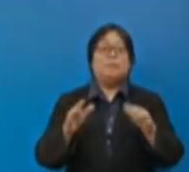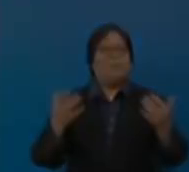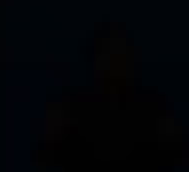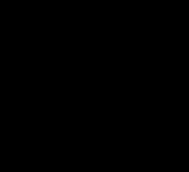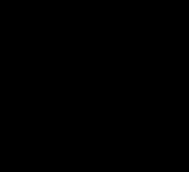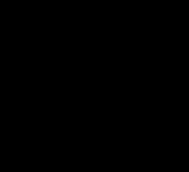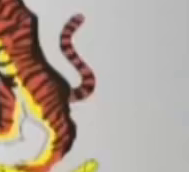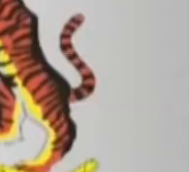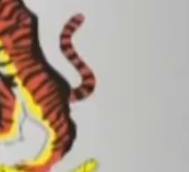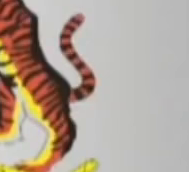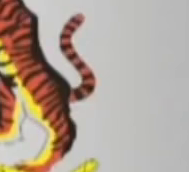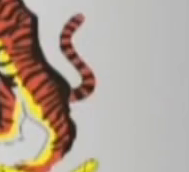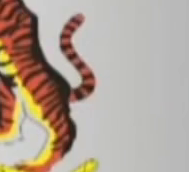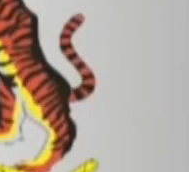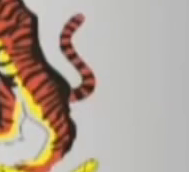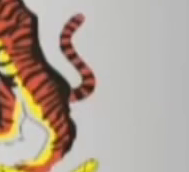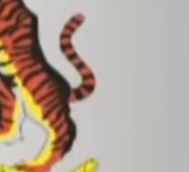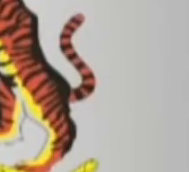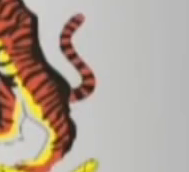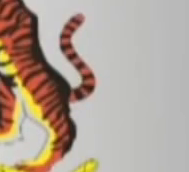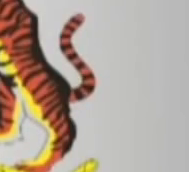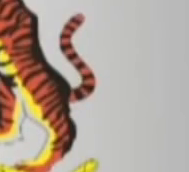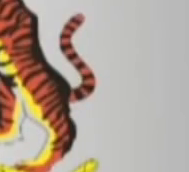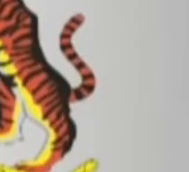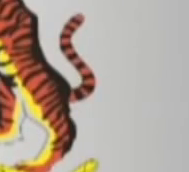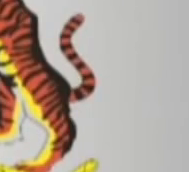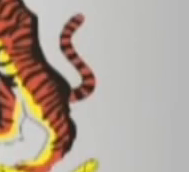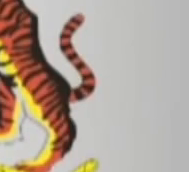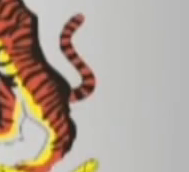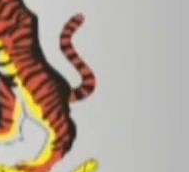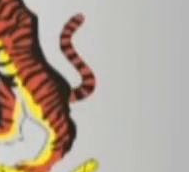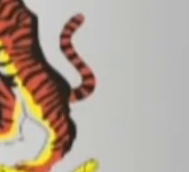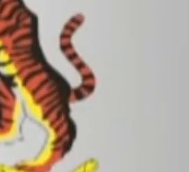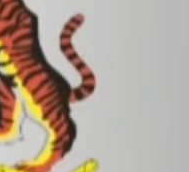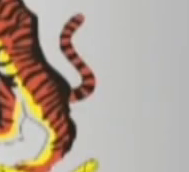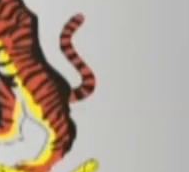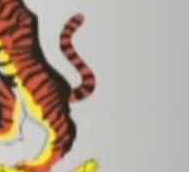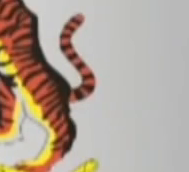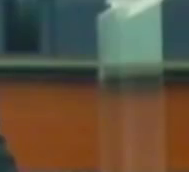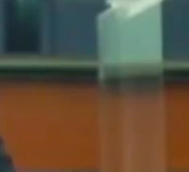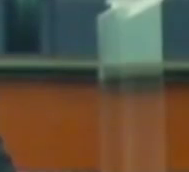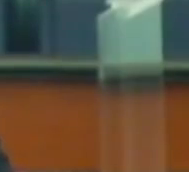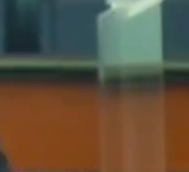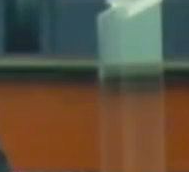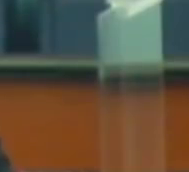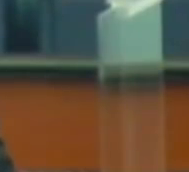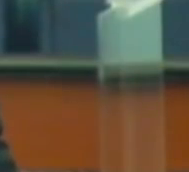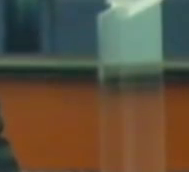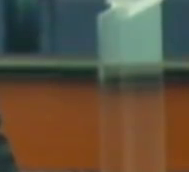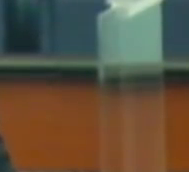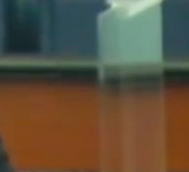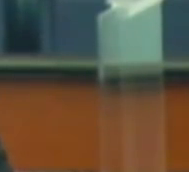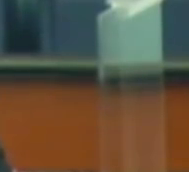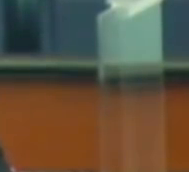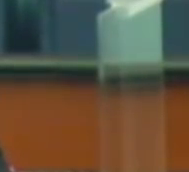setakat ini ya contoh saja boleh bunyi jaminan Kena apa yang berlaku di Sabah dulu kita buat Sophie juga tapi